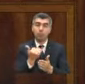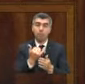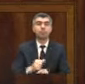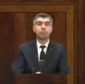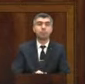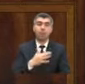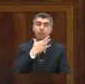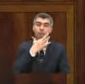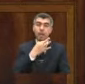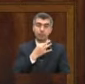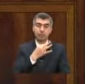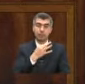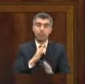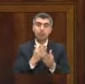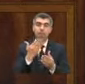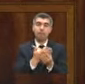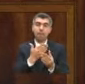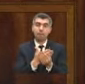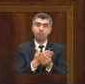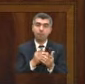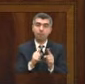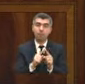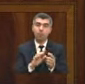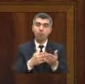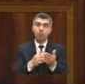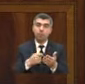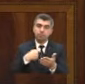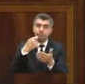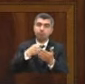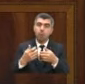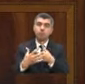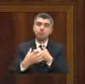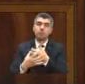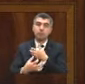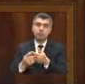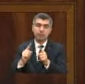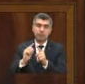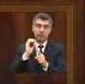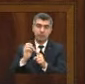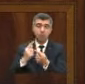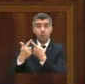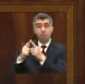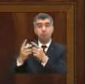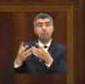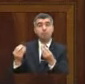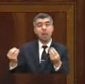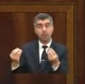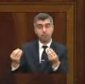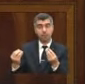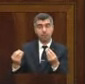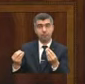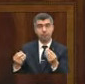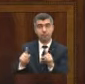نبسطوا مساطر تسجيل وتحصيل وسداد الاشتراكات، لأن غادي نمشيو دابا العدد من الفئات اللي ماشي فئات مهنية